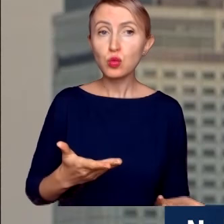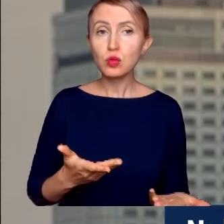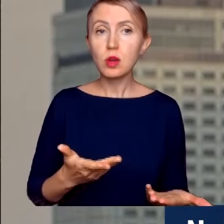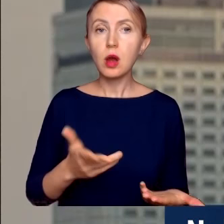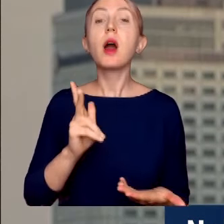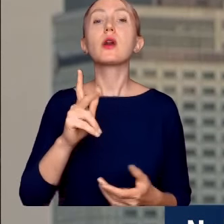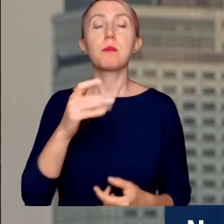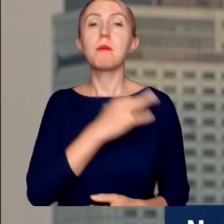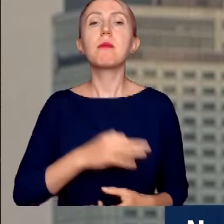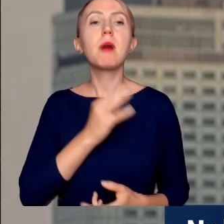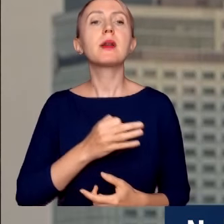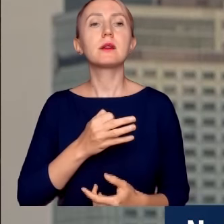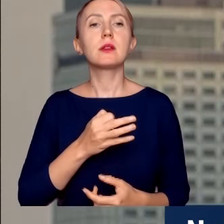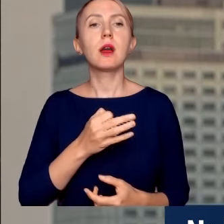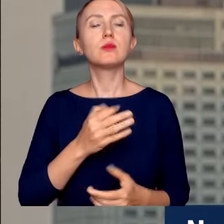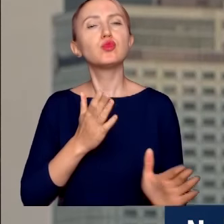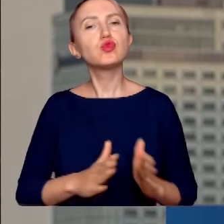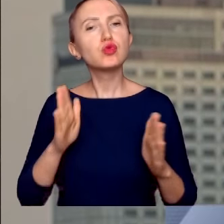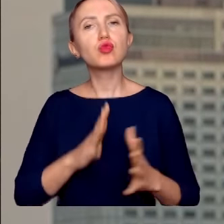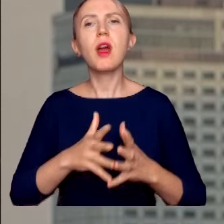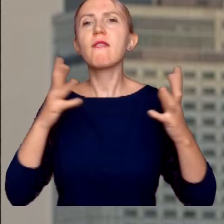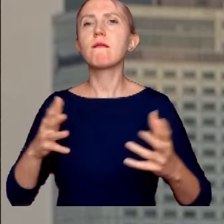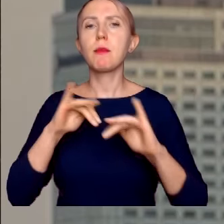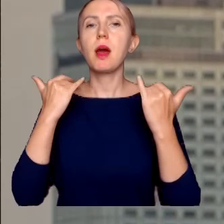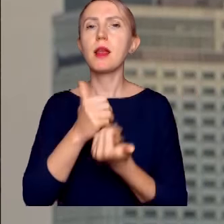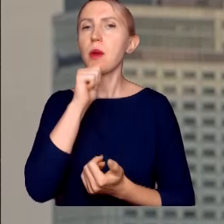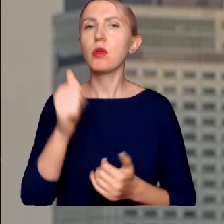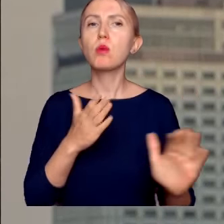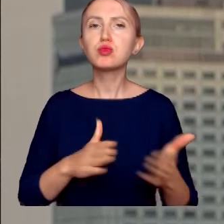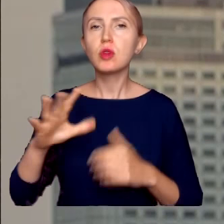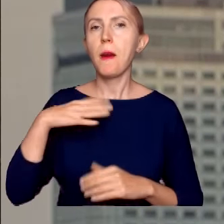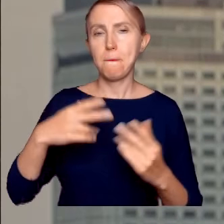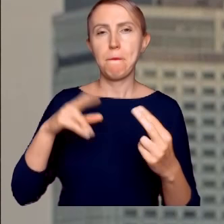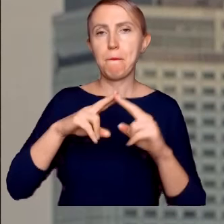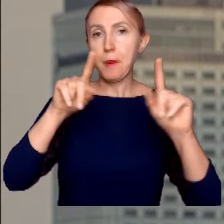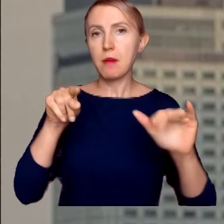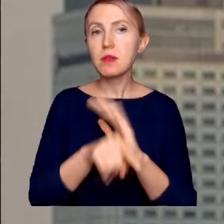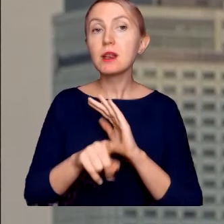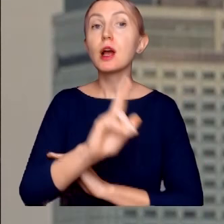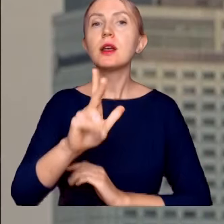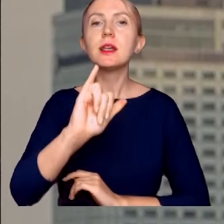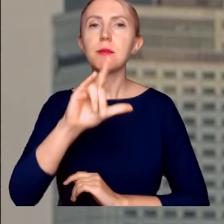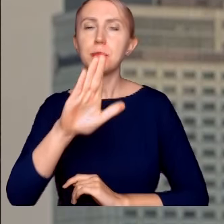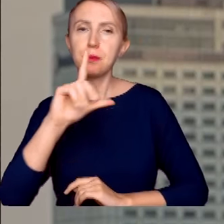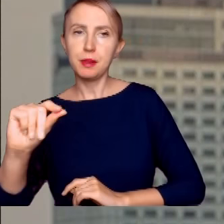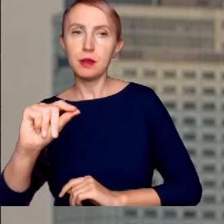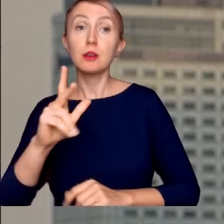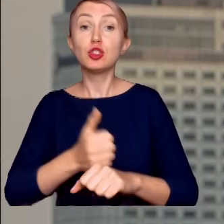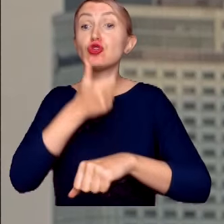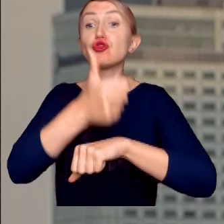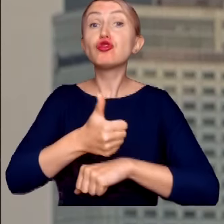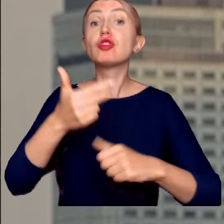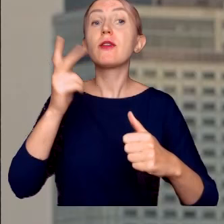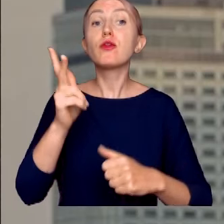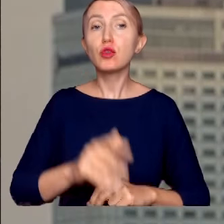partia przygotowywała, największa w Parlamencie Europejskim, przygotowywała pakt migracyjny? EPP. Kto był szefem EPP,